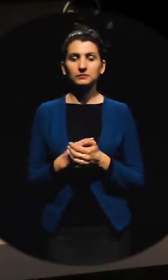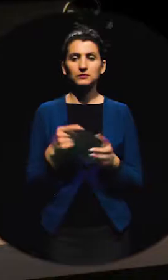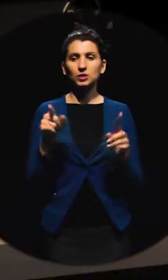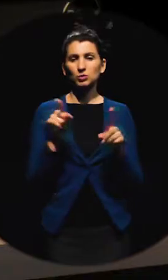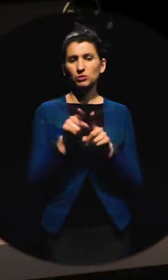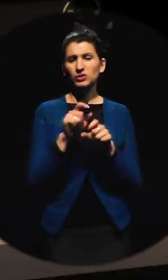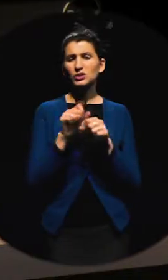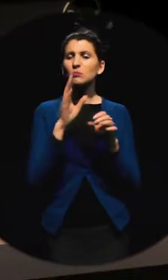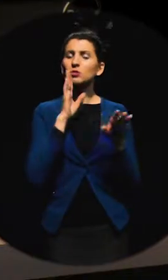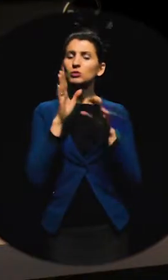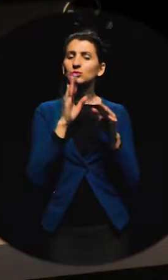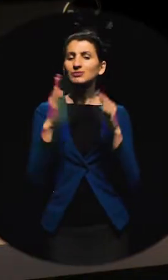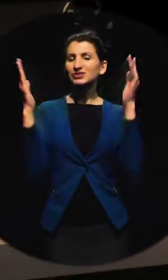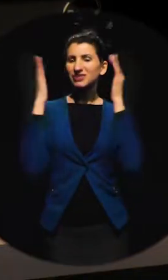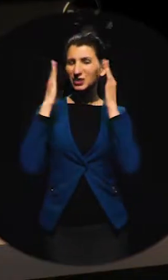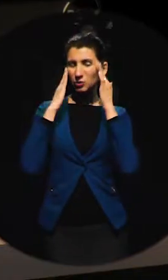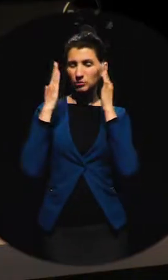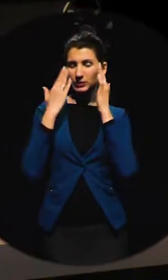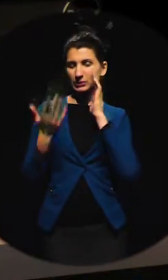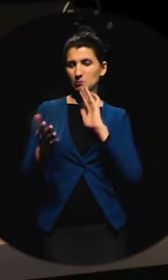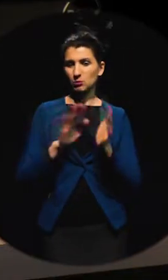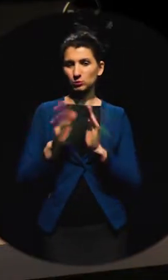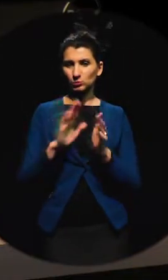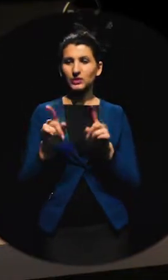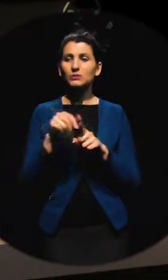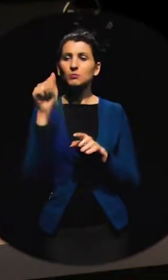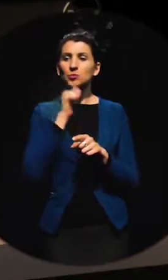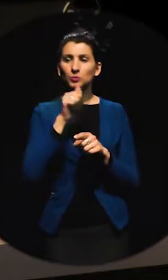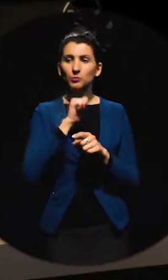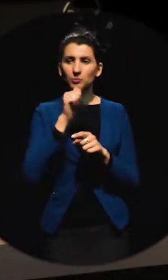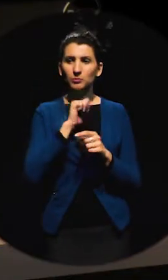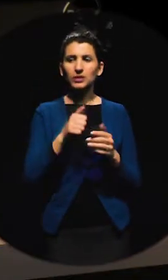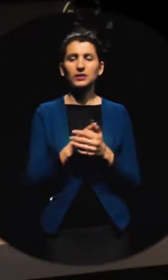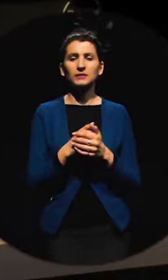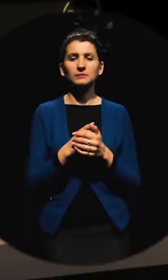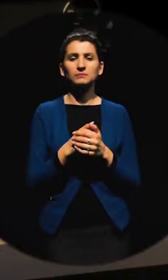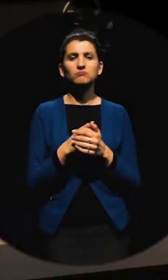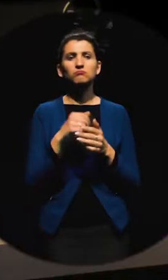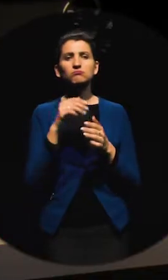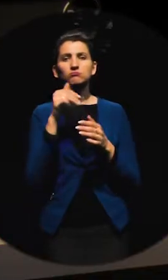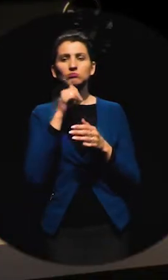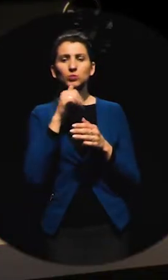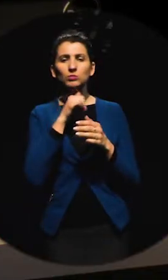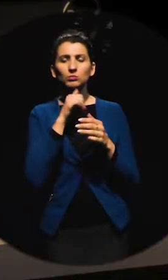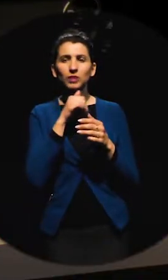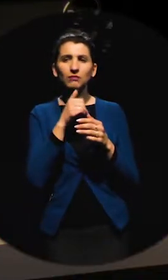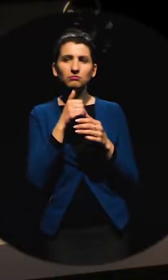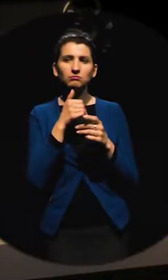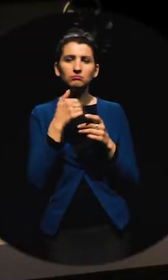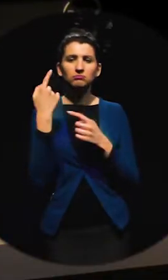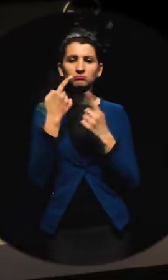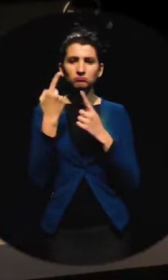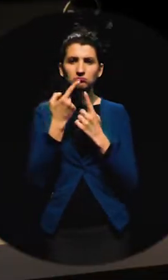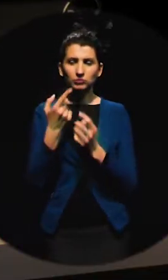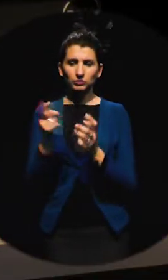bardzo takim świadomym gestem i próbą umieszczenia protestu w